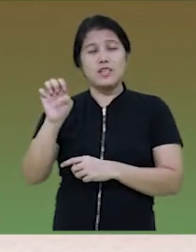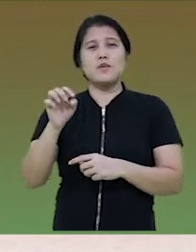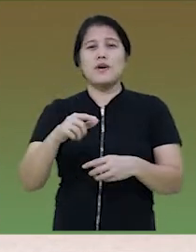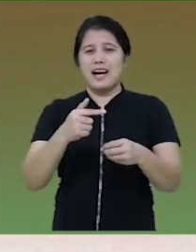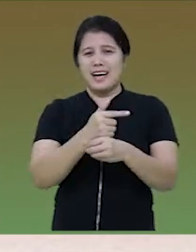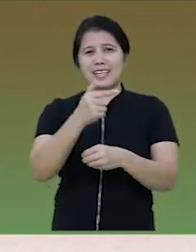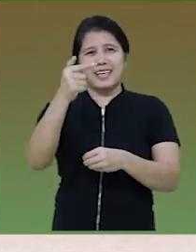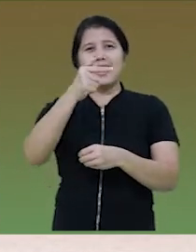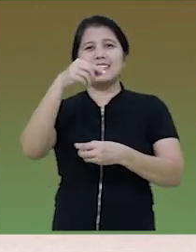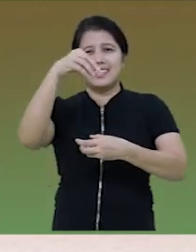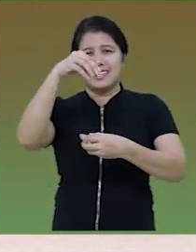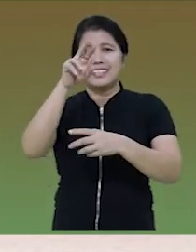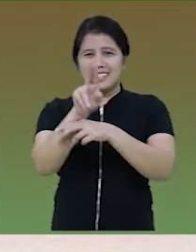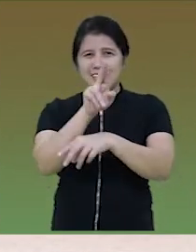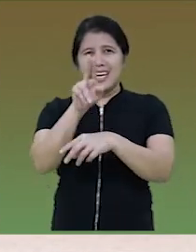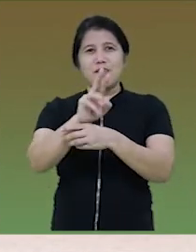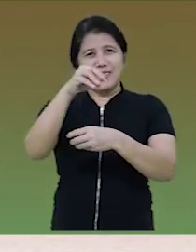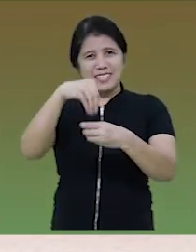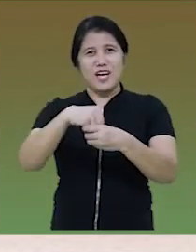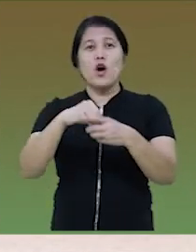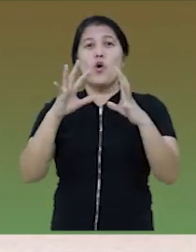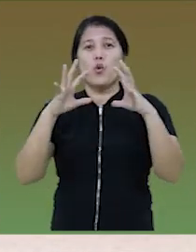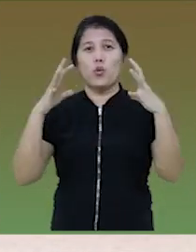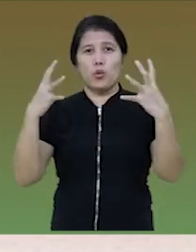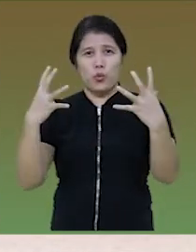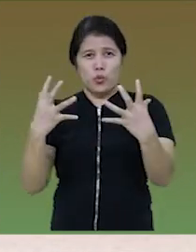ang gas na ginagamit sa lobo.